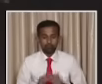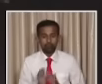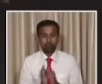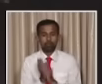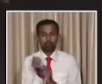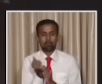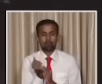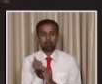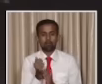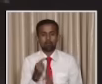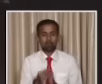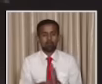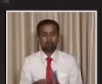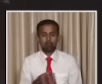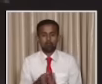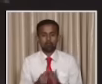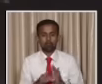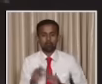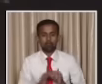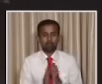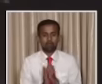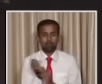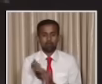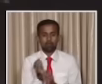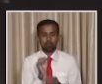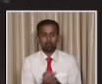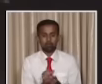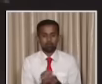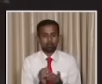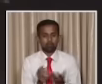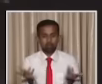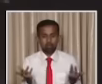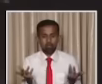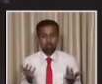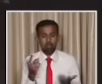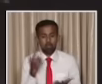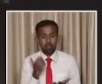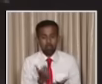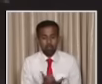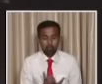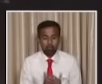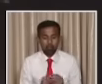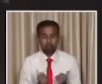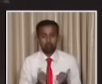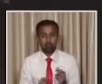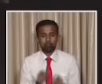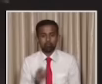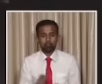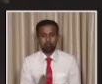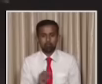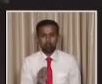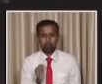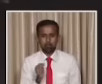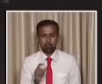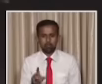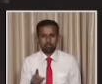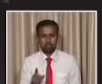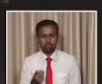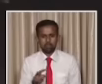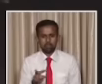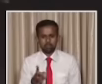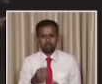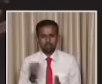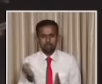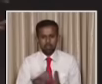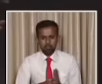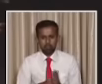අයිතිය රටේ ජනතාවට ඒ වෘත්තීය අයිතිය ආරක්ෂා කරන්නේ නැහැ. ඒ අමාරුවෙන් ජීවිකාව ගන්න මිනිස්සුගේ තා රුපියල් 50ද 100ද කපා ගන්න එක විතරයි